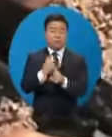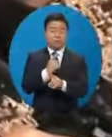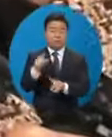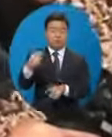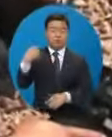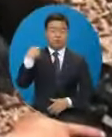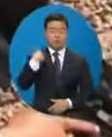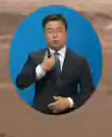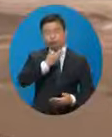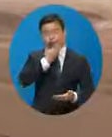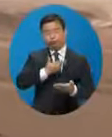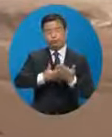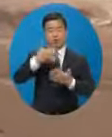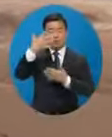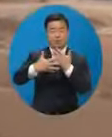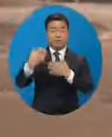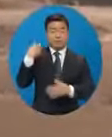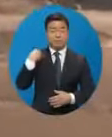됐습니다.